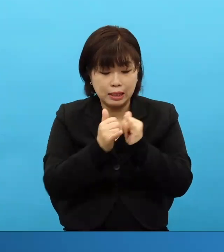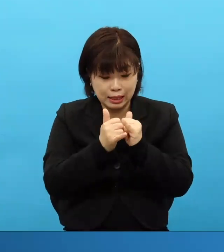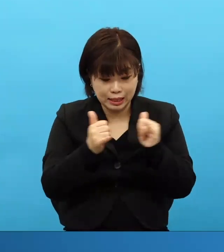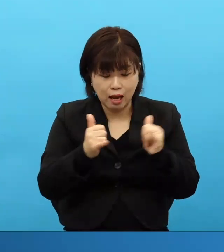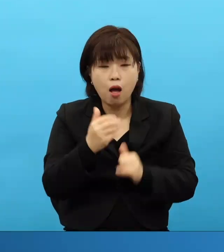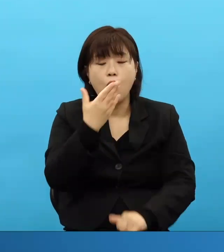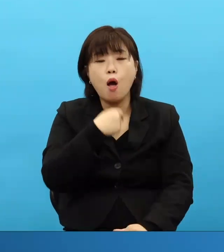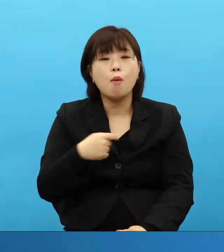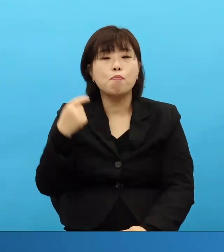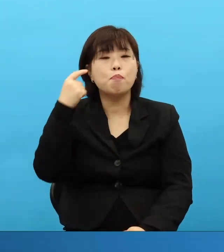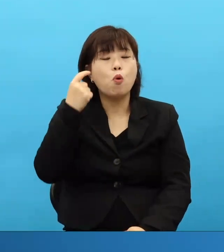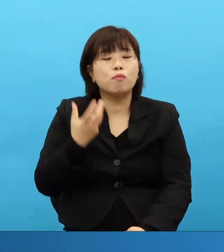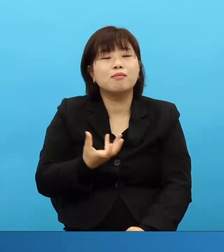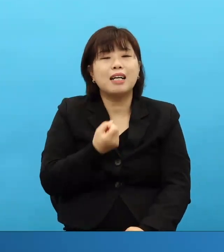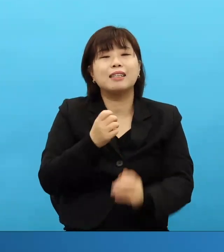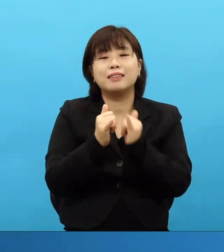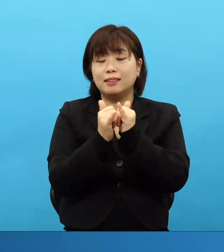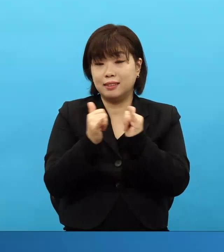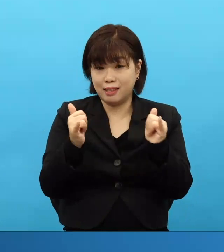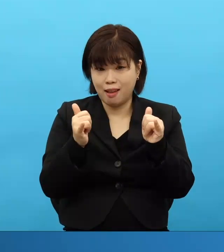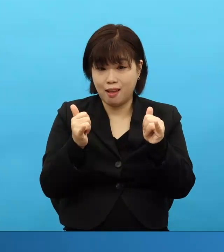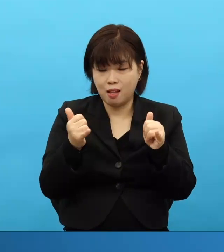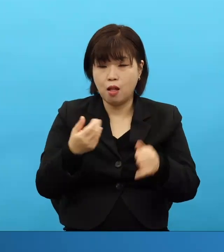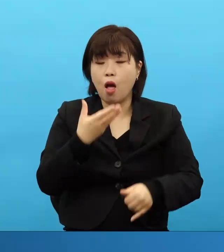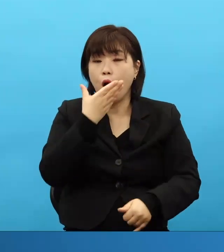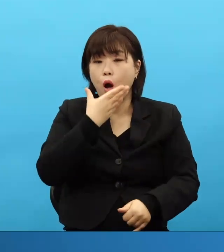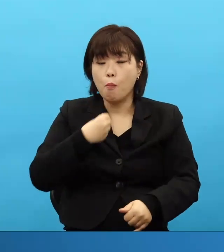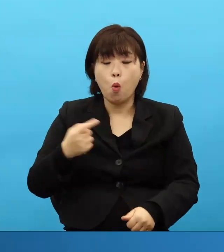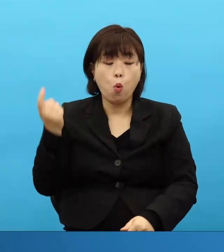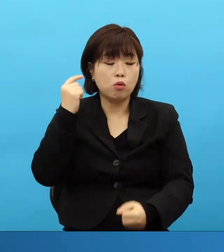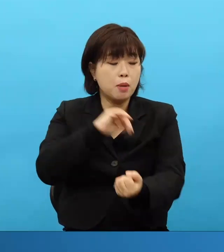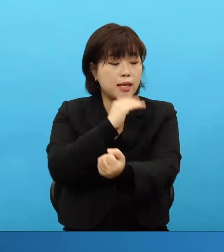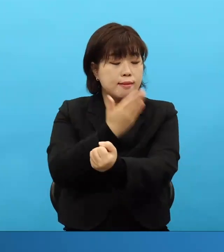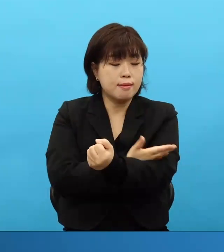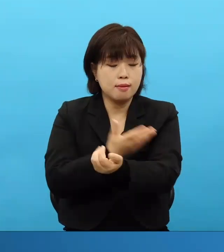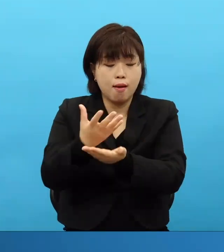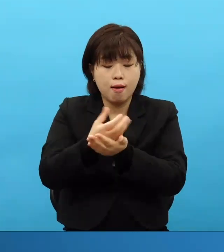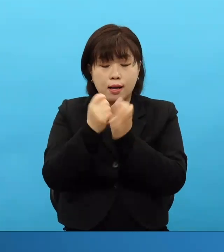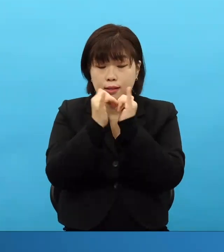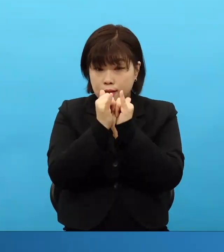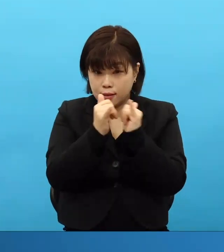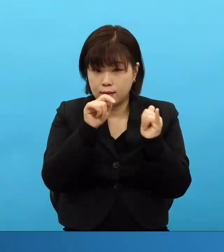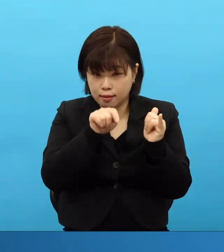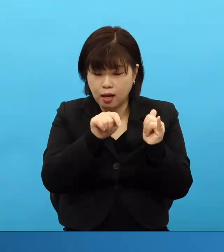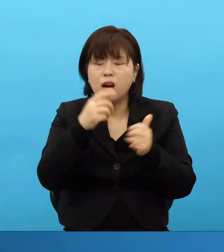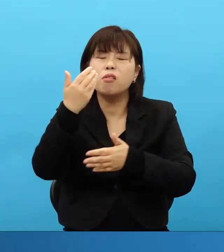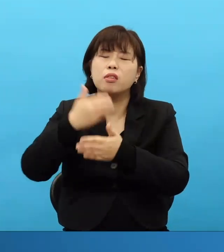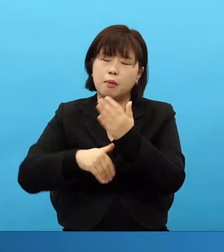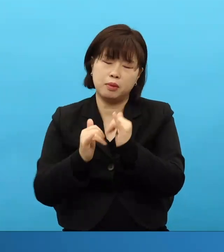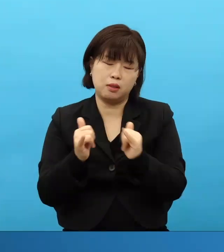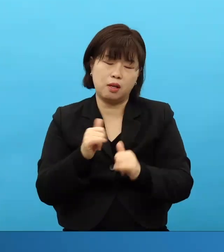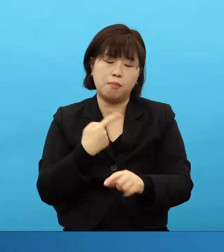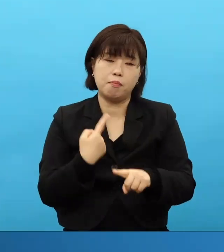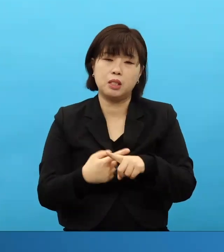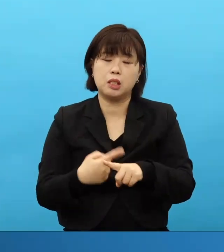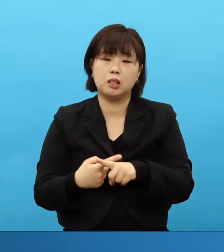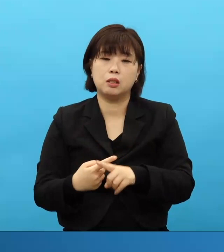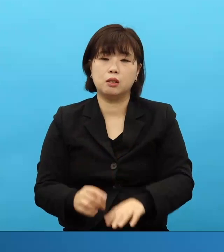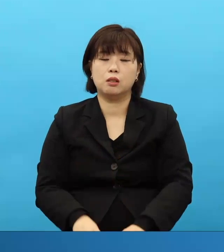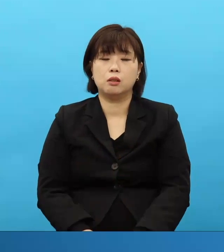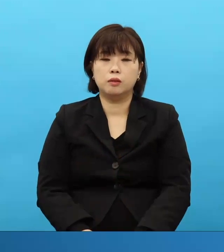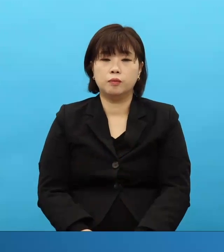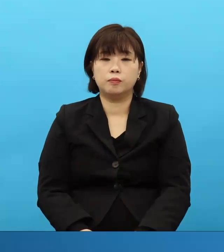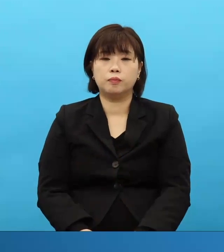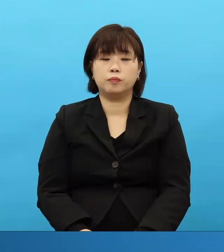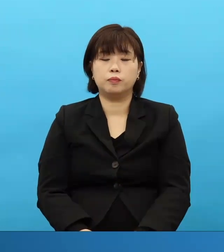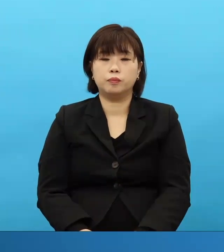복음의 능력 가진 자. Those who have the power of the 이게 gospel. 남는 자요. Those are the ones who remain. 그거로 끝나면 안